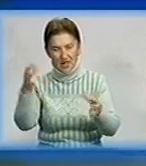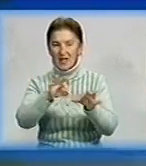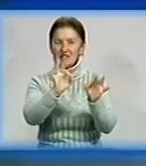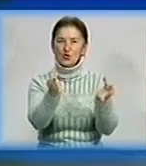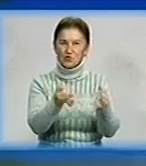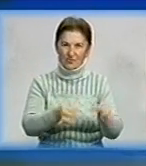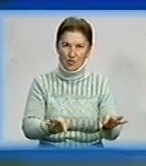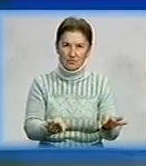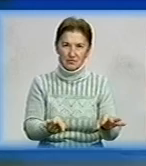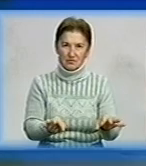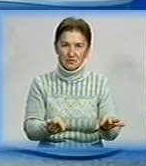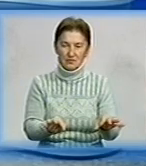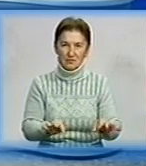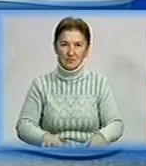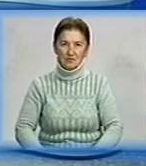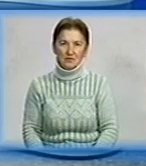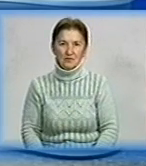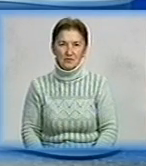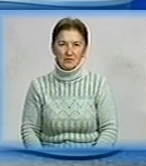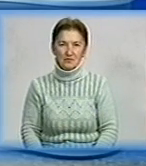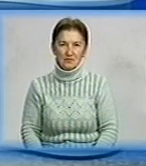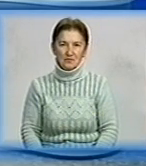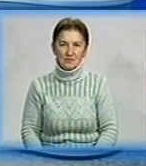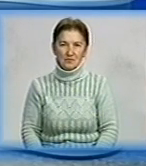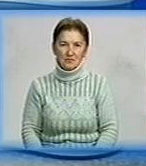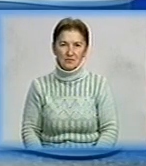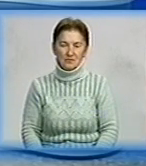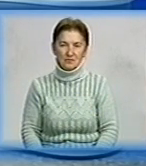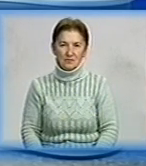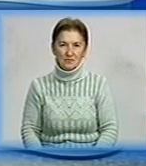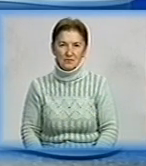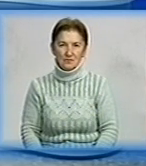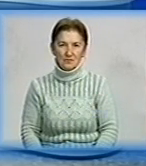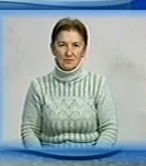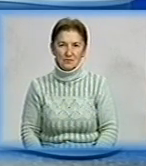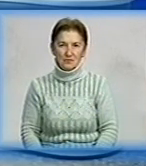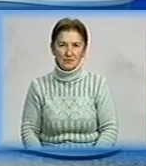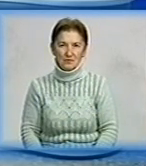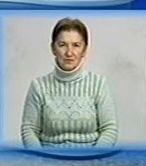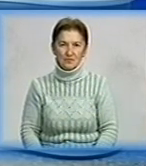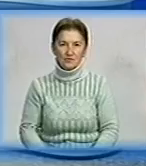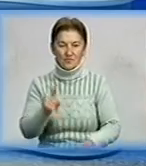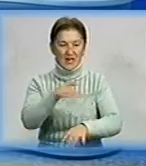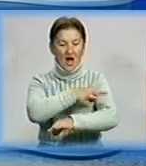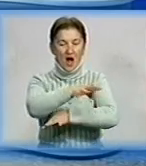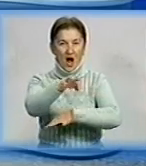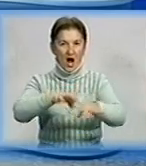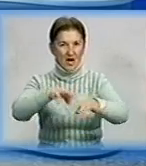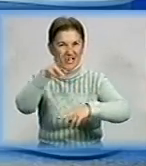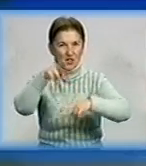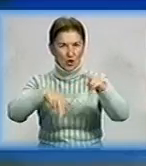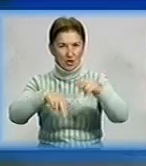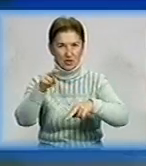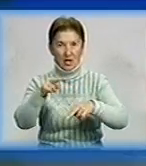for example, related to architecture. So some fantastic, great buildings, and some, Архитектор, который должен был выполнять театр,